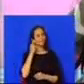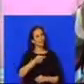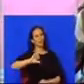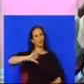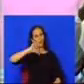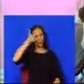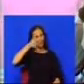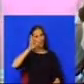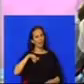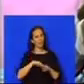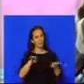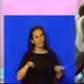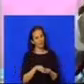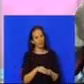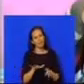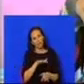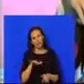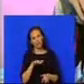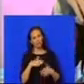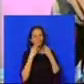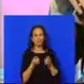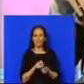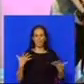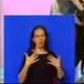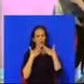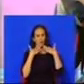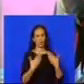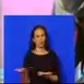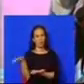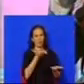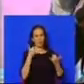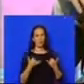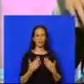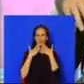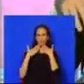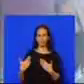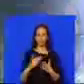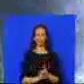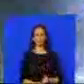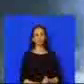גם בשחייה וגם בכלל. תודה רבה. את מקסימה, ותודה רבה שהגעת לכאן היום. תודה רבה.